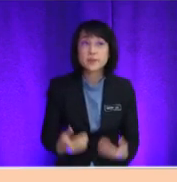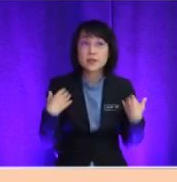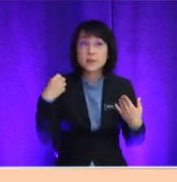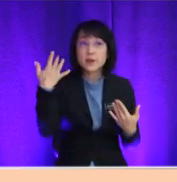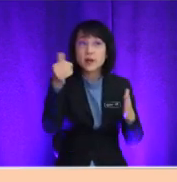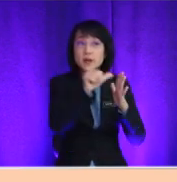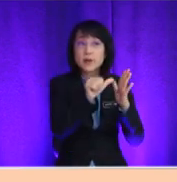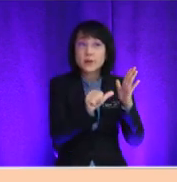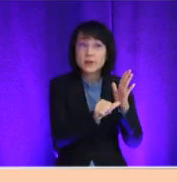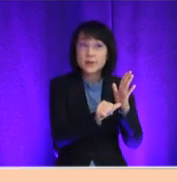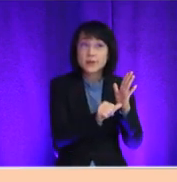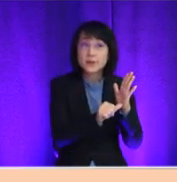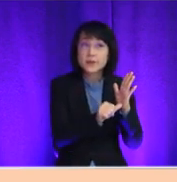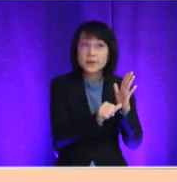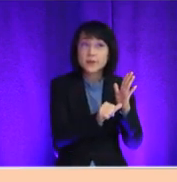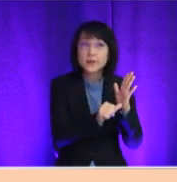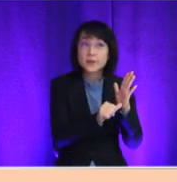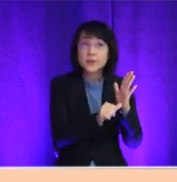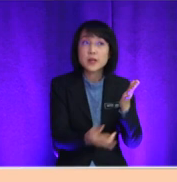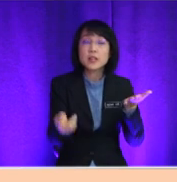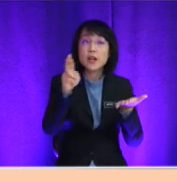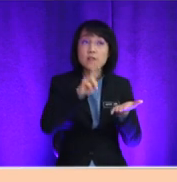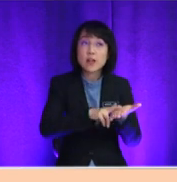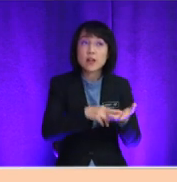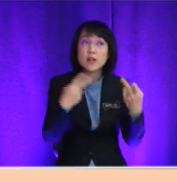yang belum mereka ketahui antaranya pendaftaran